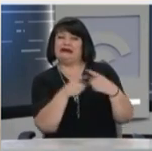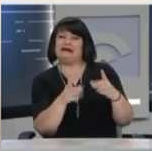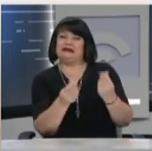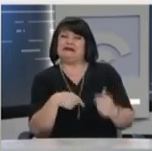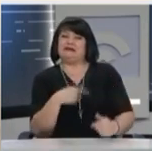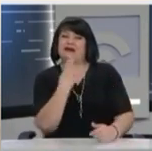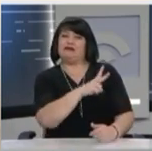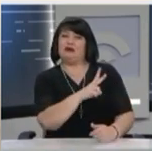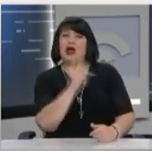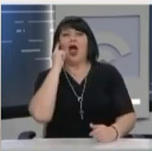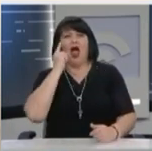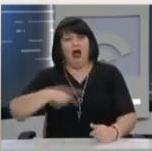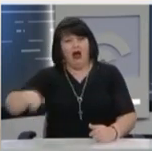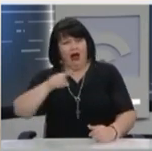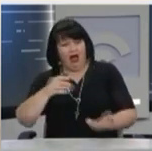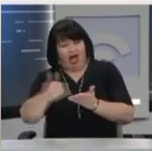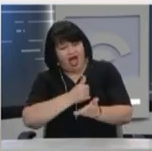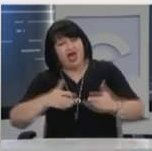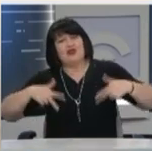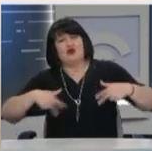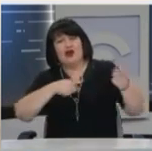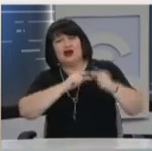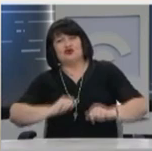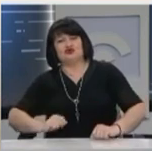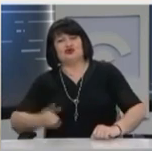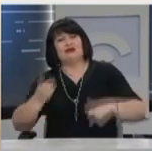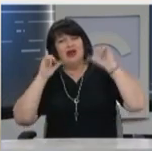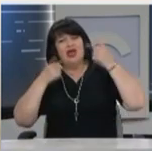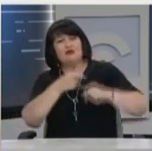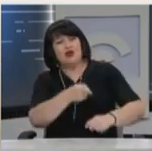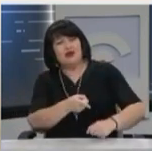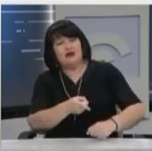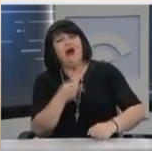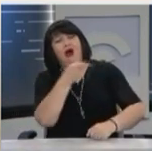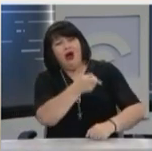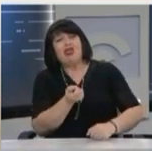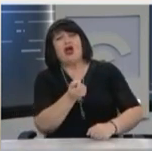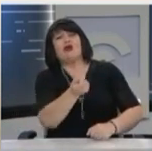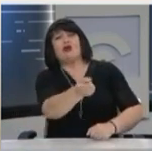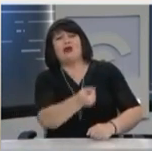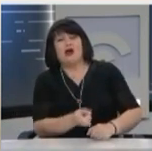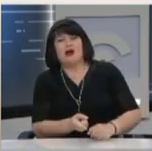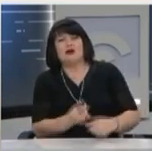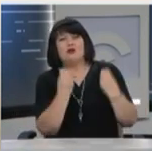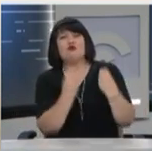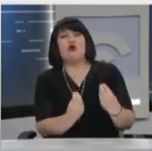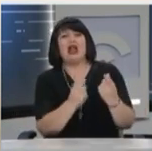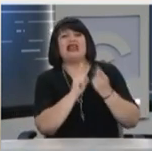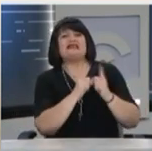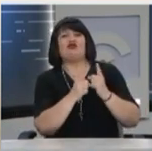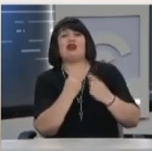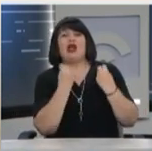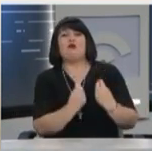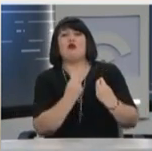τότε αυτός καταλαβαίνει ότι είναι άδικο το κράτος. Είναι άδικο το κράτος. Δεν μπορεί να του παίρνει στο σπίτι όταν εσύ ως κόμμα έχεις κάνει την καλύτερη δυνατή